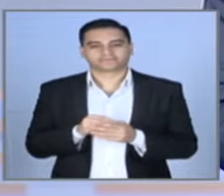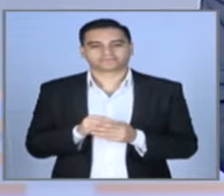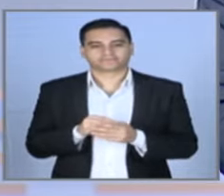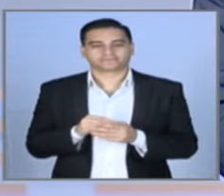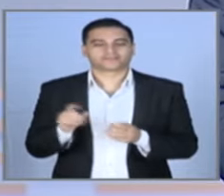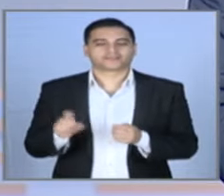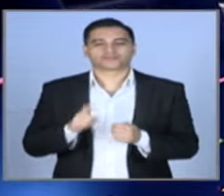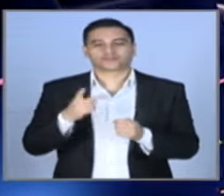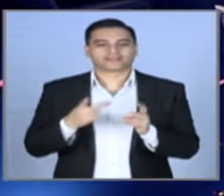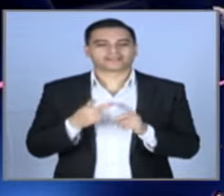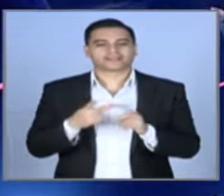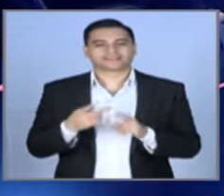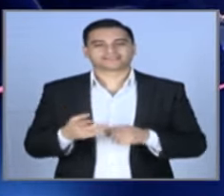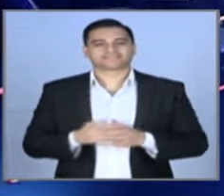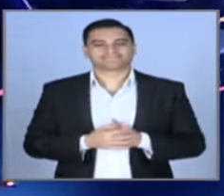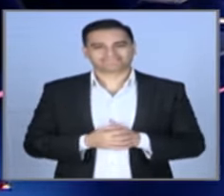ماشي. السؤال الثاني.